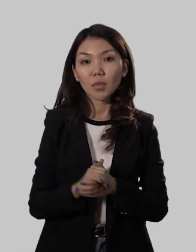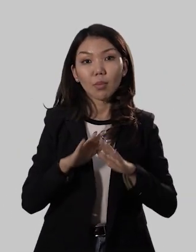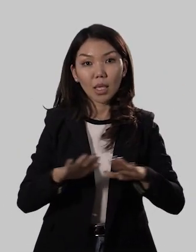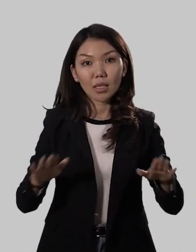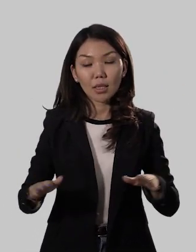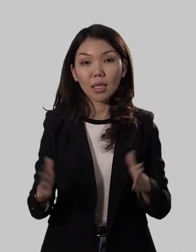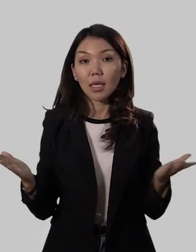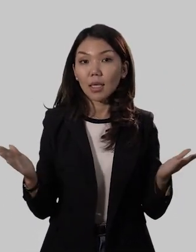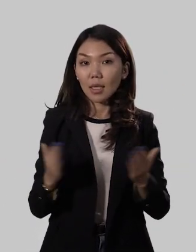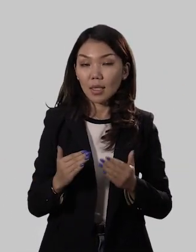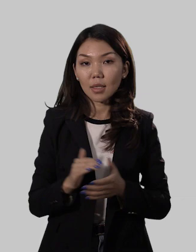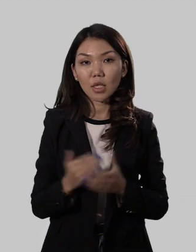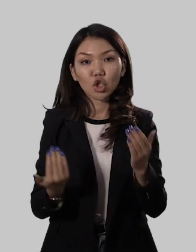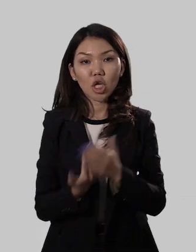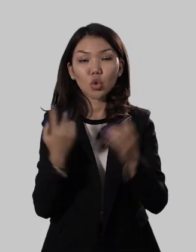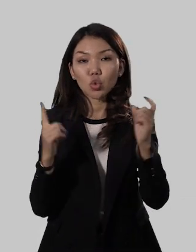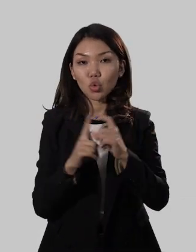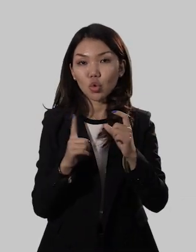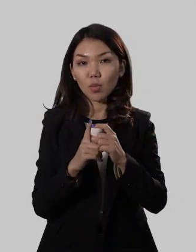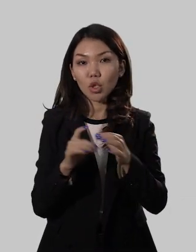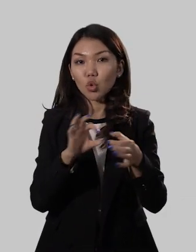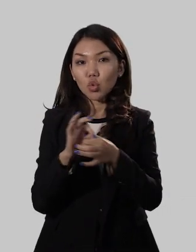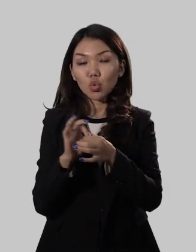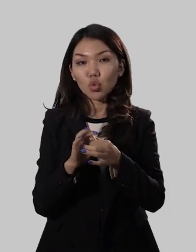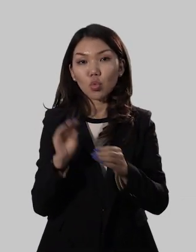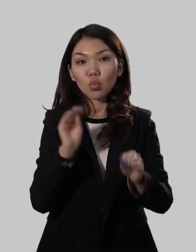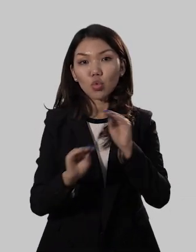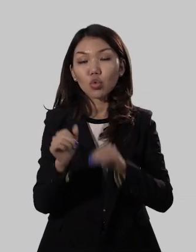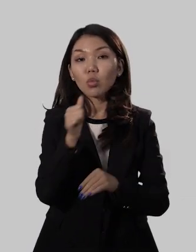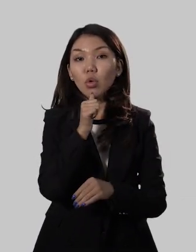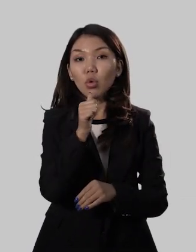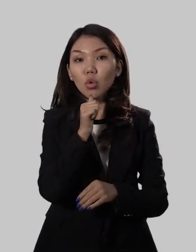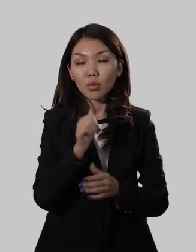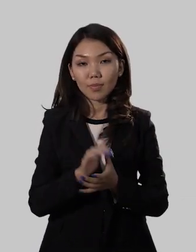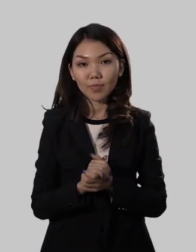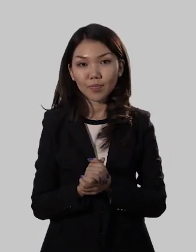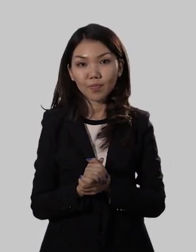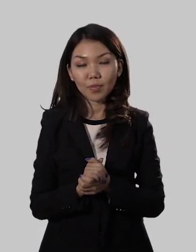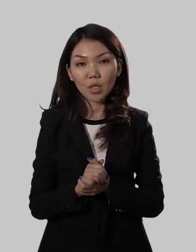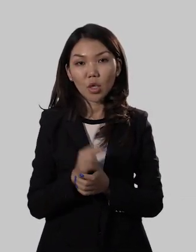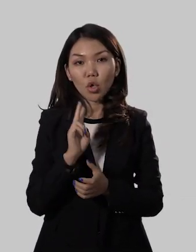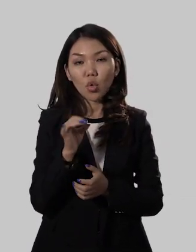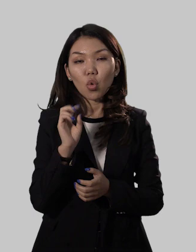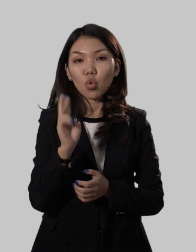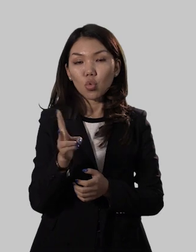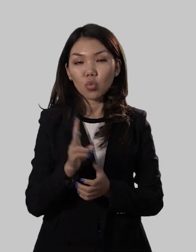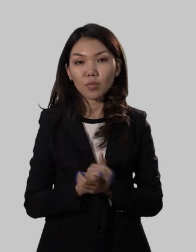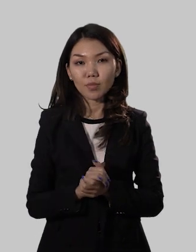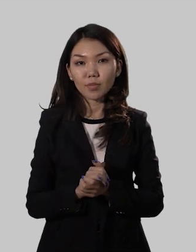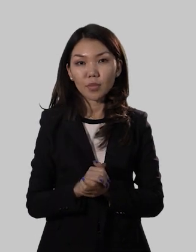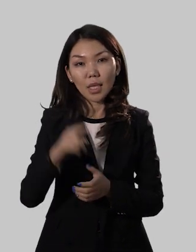Балдар, келгиле, жаңы сөздөр менен сүйлөм түзүп көрөлү. Корук.